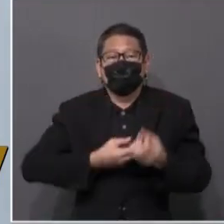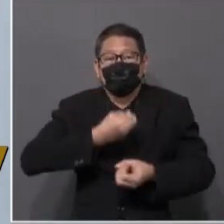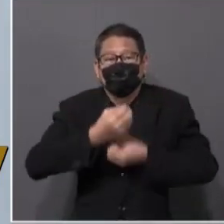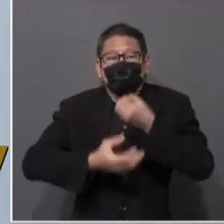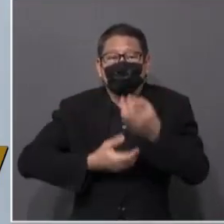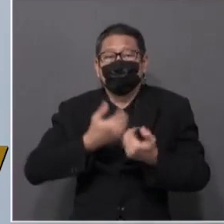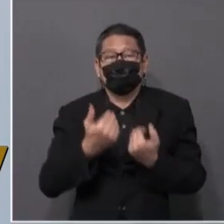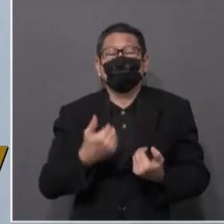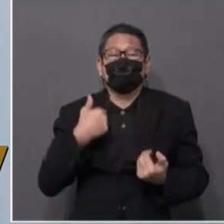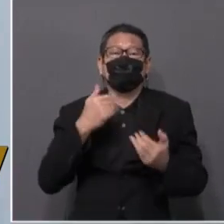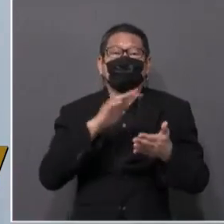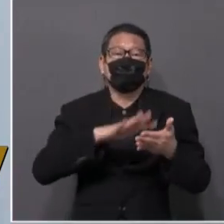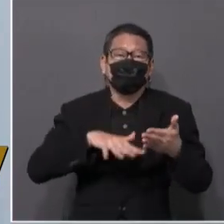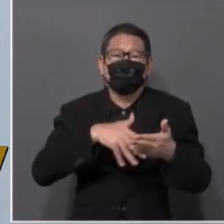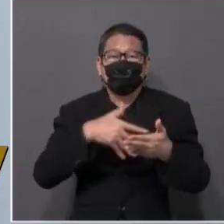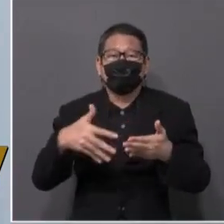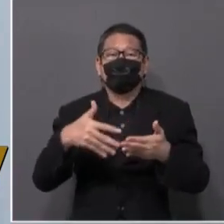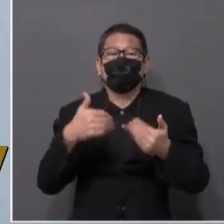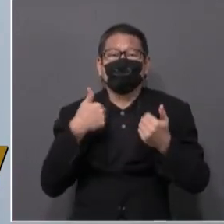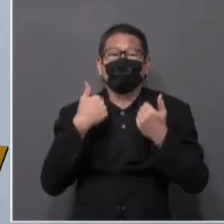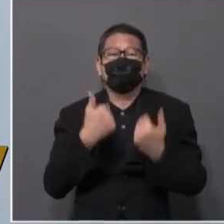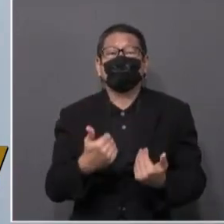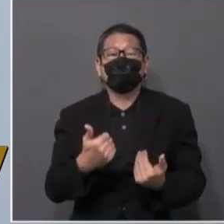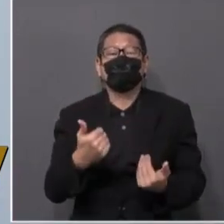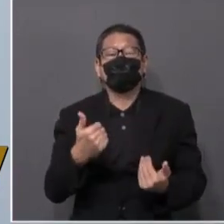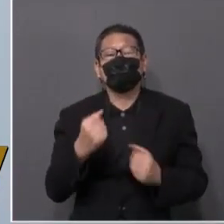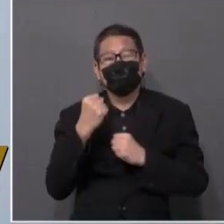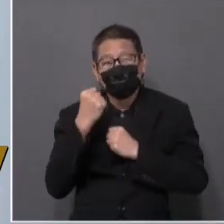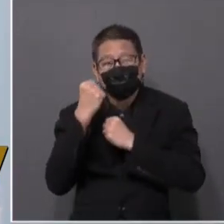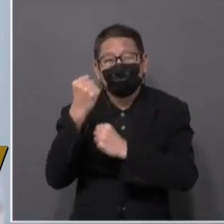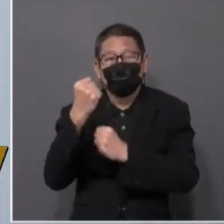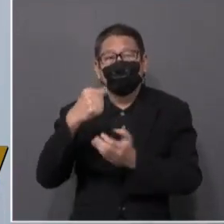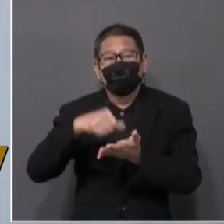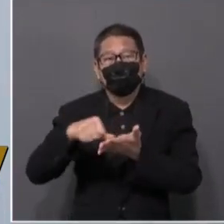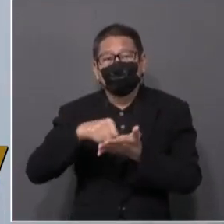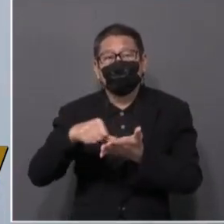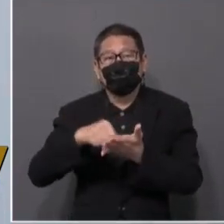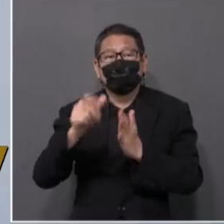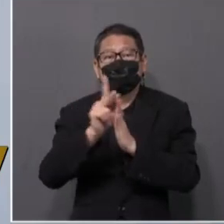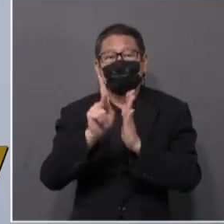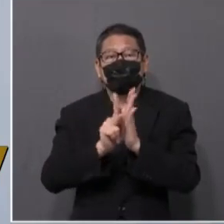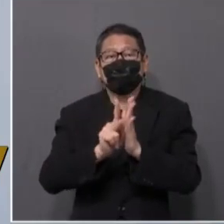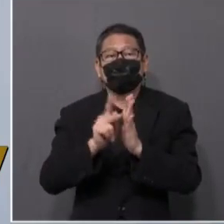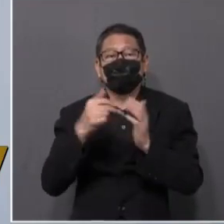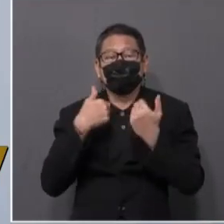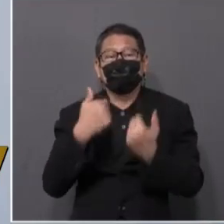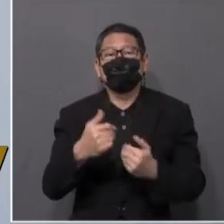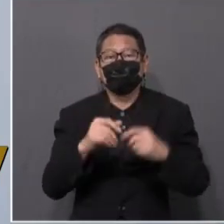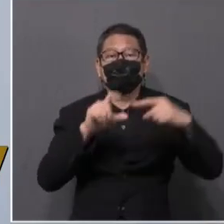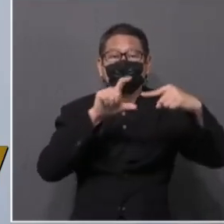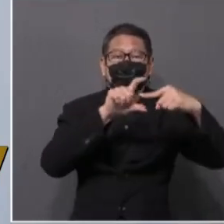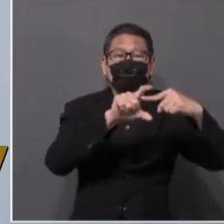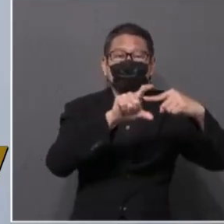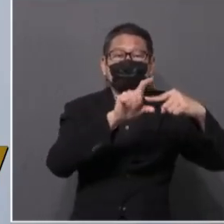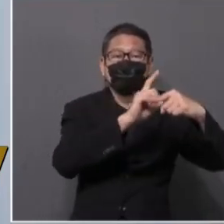บสุดต่งนี้นะครับหมอรอวกาวต่อนะครับ่าในการตอสู้เรื่องการแ้กฎหมายลูกระหวังระบบ 100 กับ